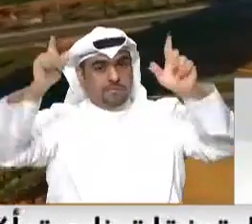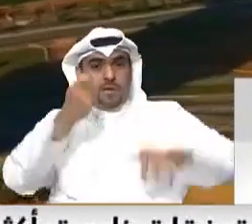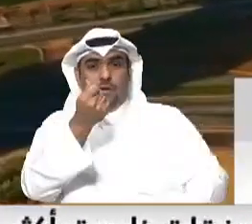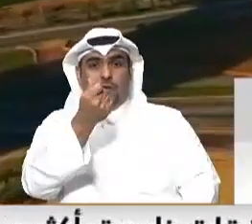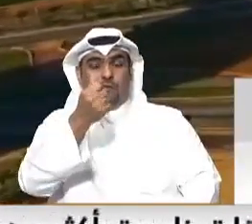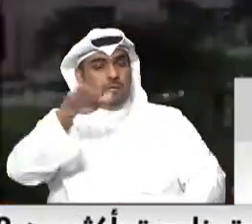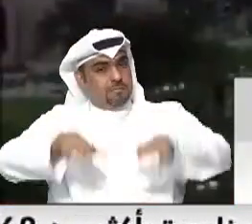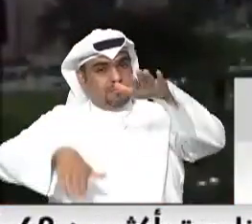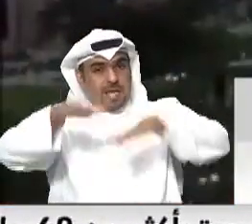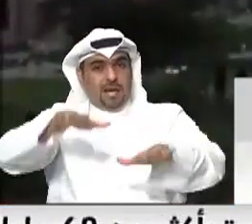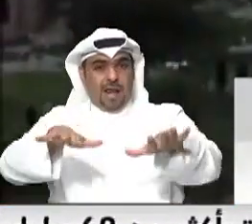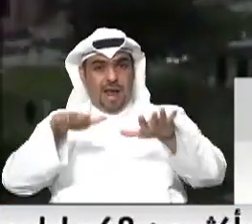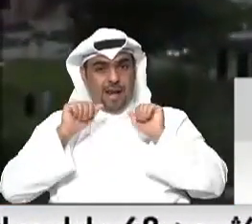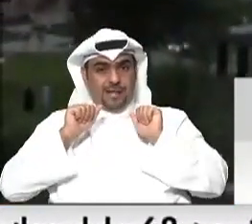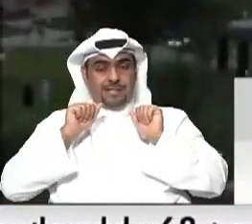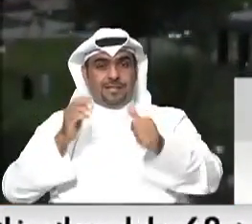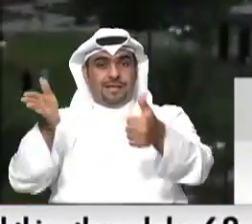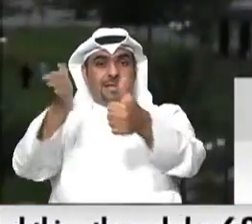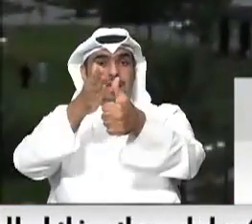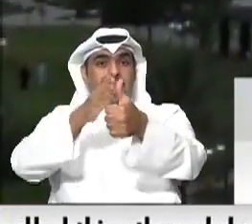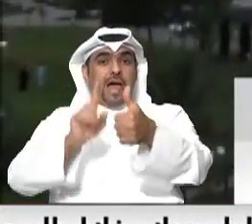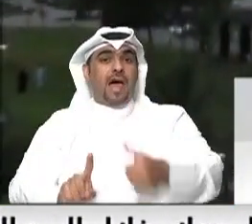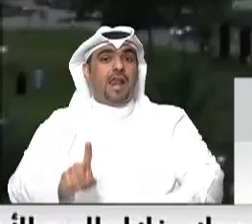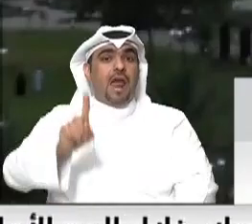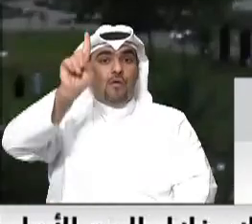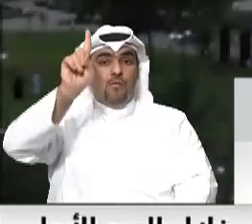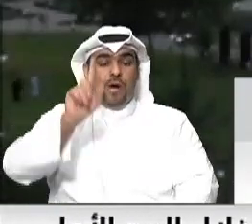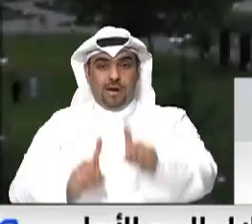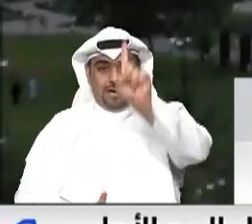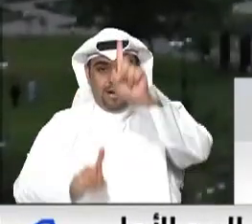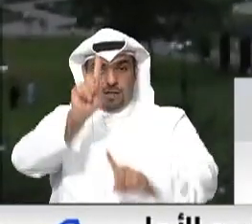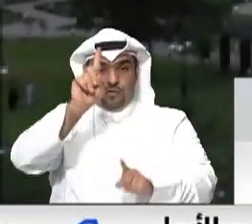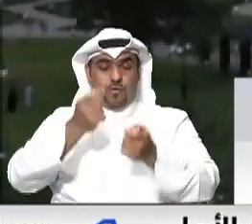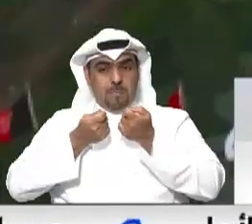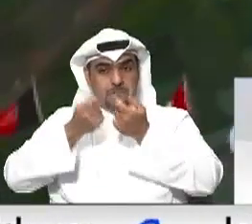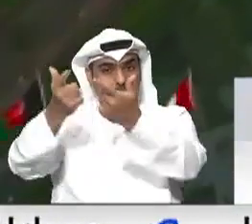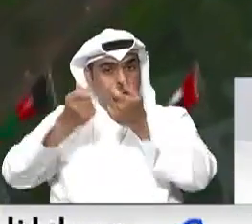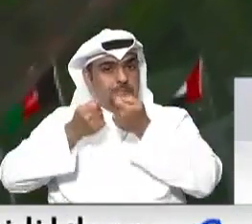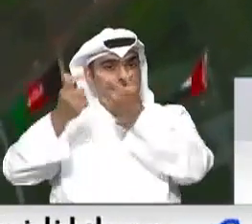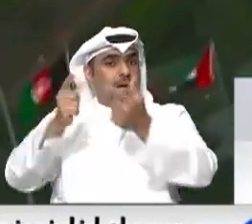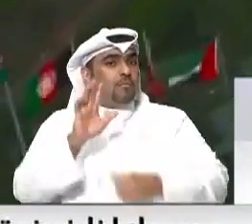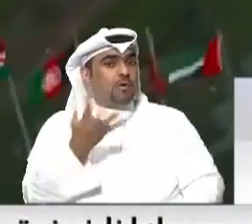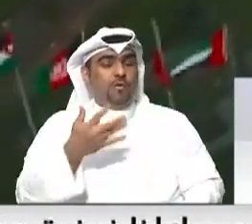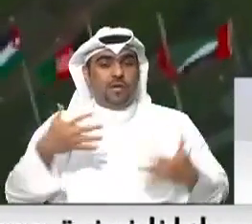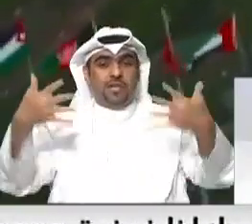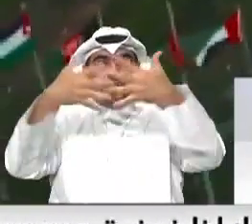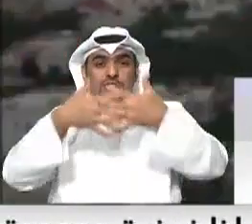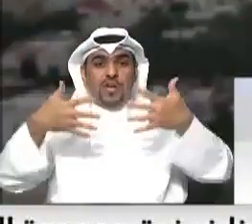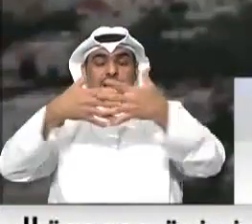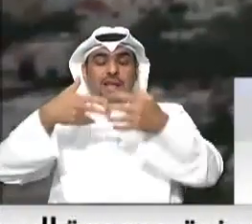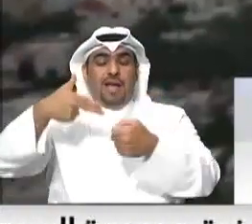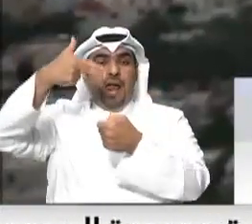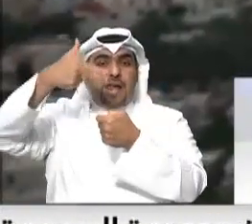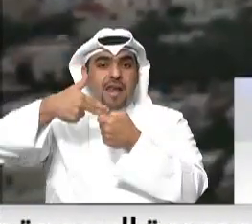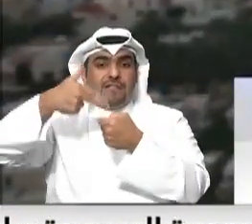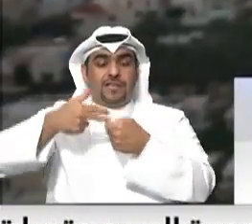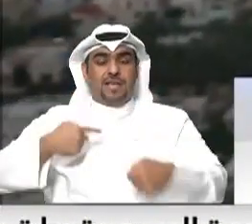ذاتها. وتصدر سهم أرامكو أعلى قيمة للتوزيعات النقدية بنحو